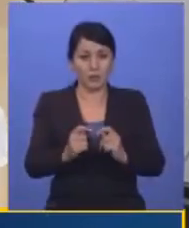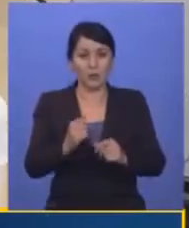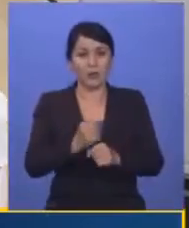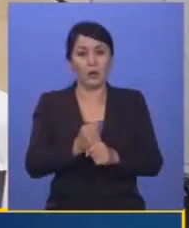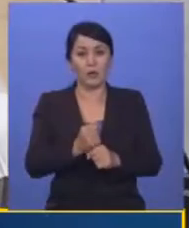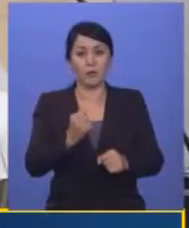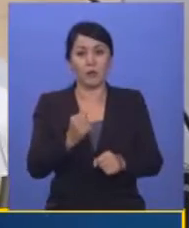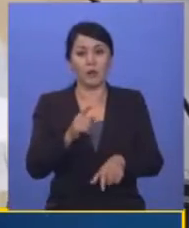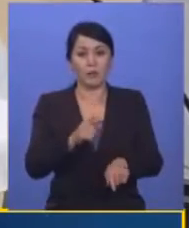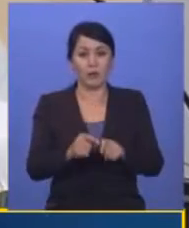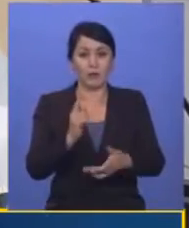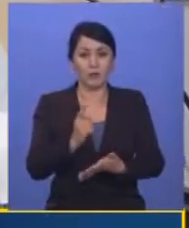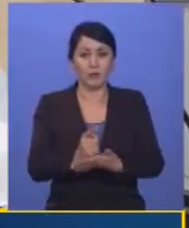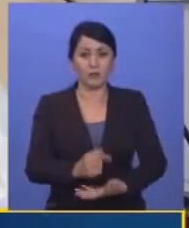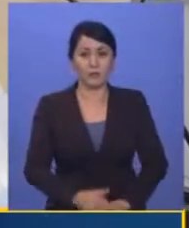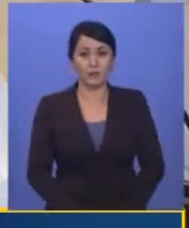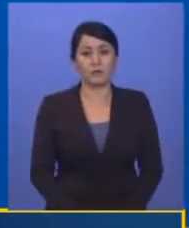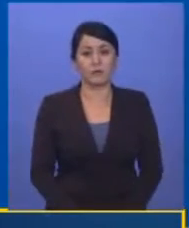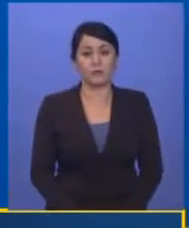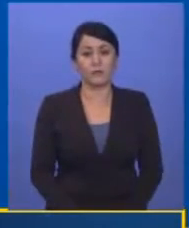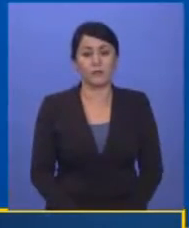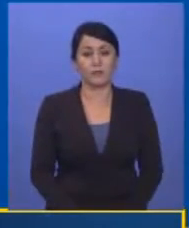Департамент тарапынан қатаң бақылауға алынған.